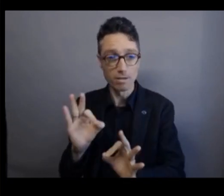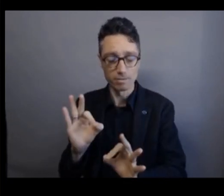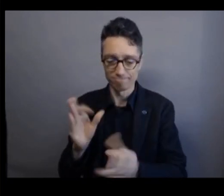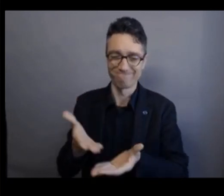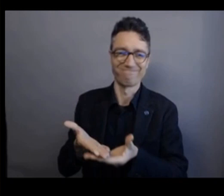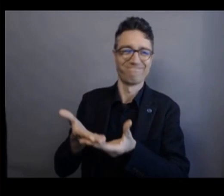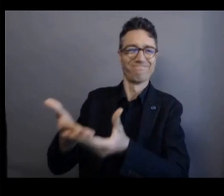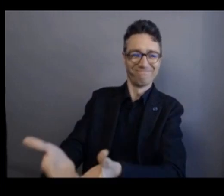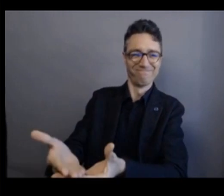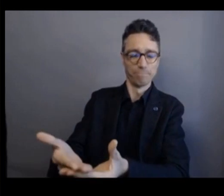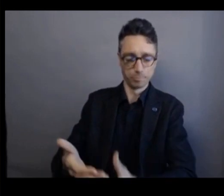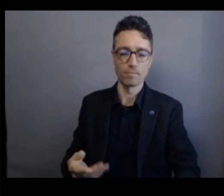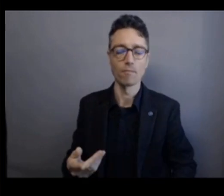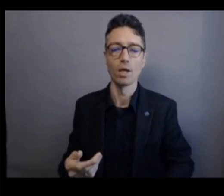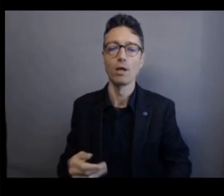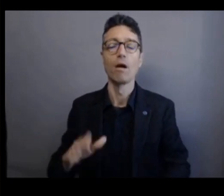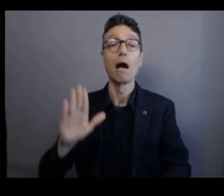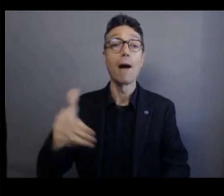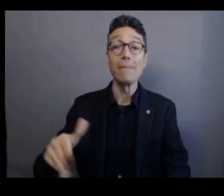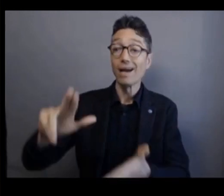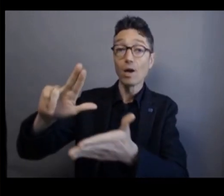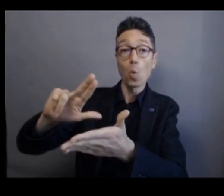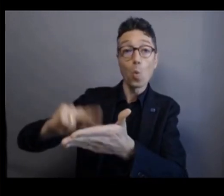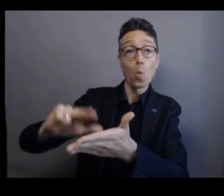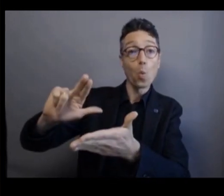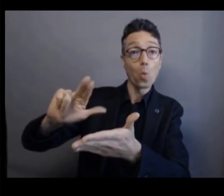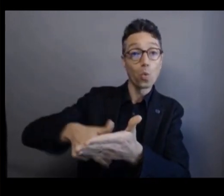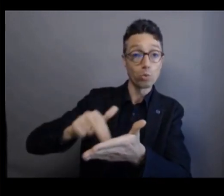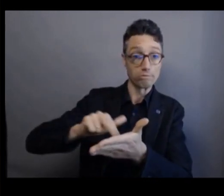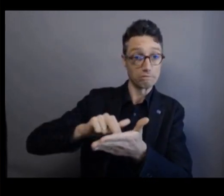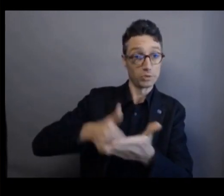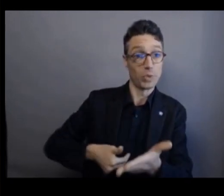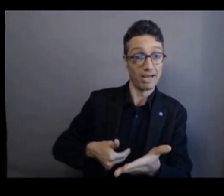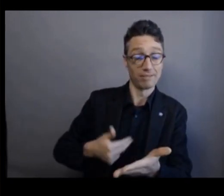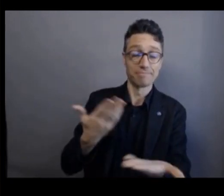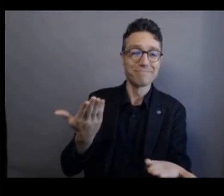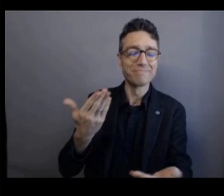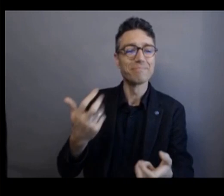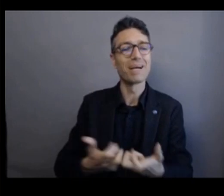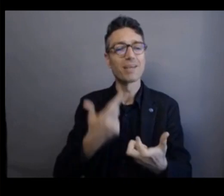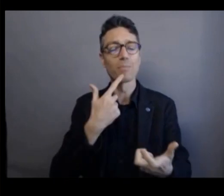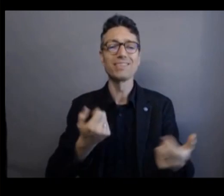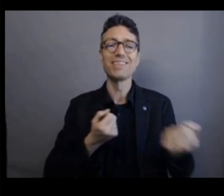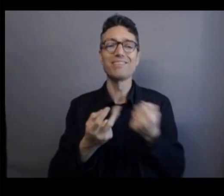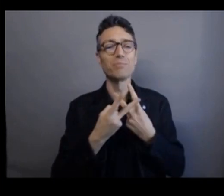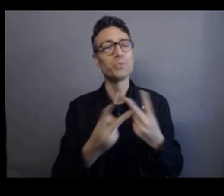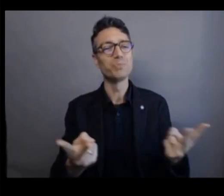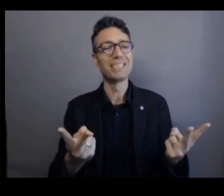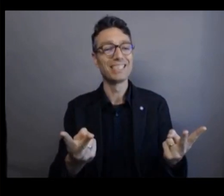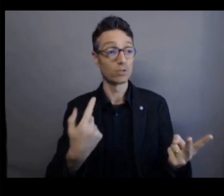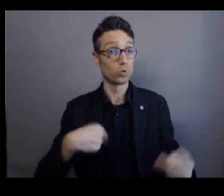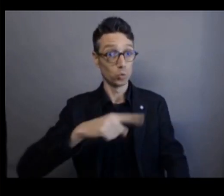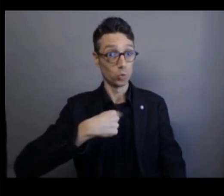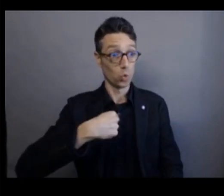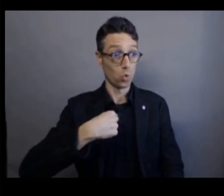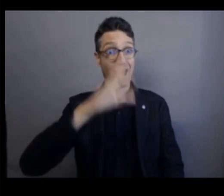engagement contractuel. Donc quand on répond à un contrat de délégation de service public, on embarque avec nous nos sous-traitants qui doivent aussi répondre,